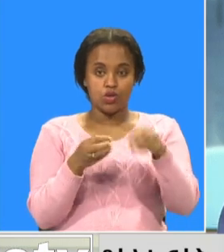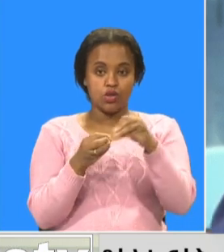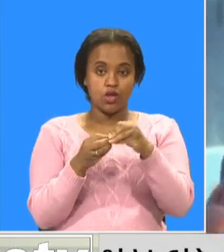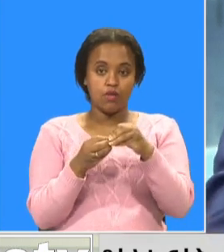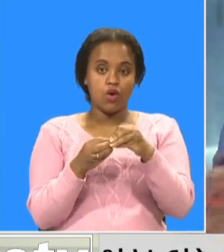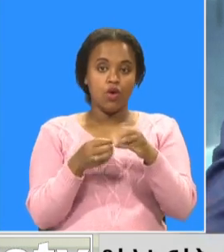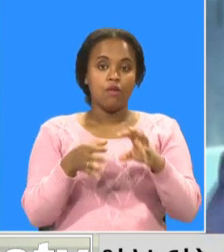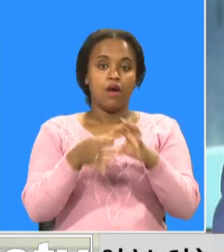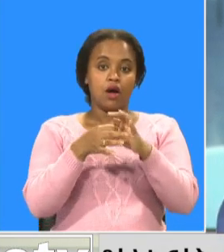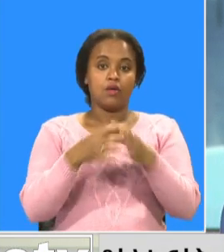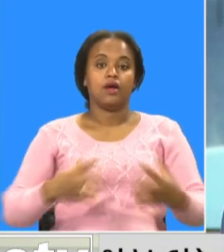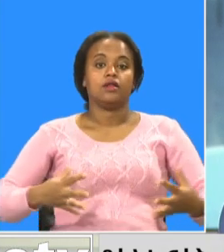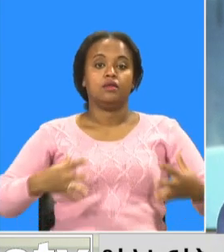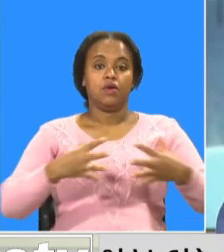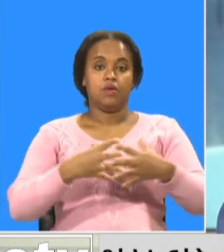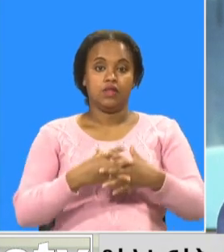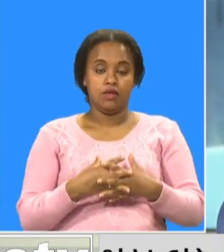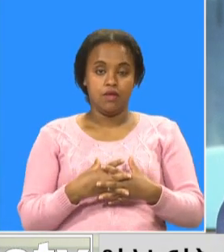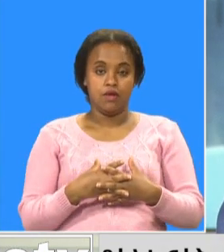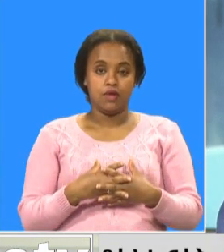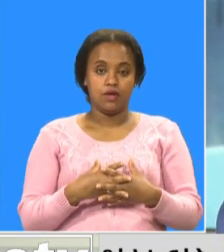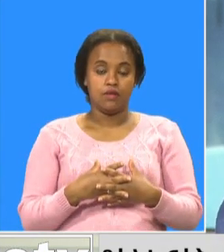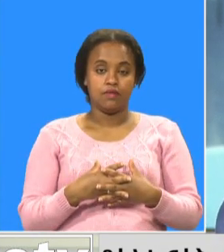ማህበራትን በማስተባበር